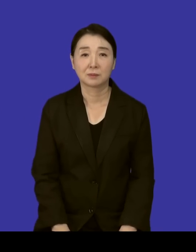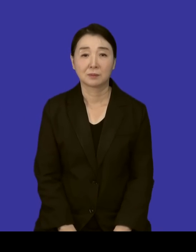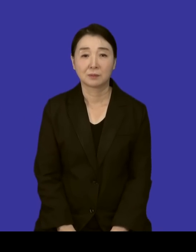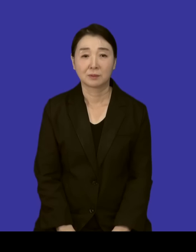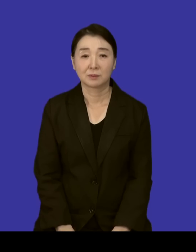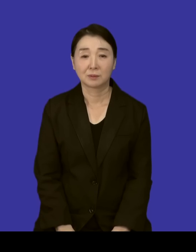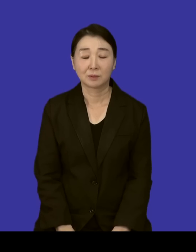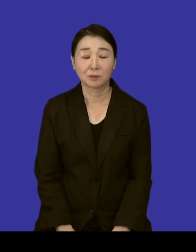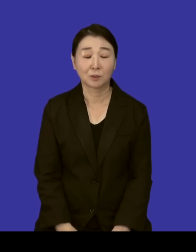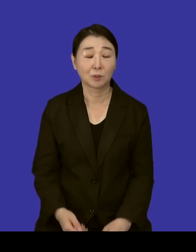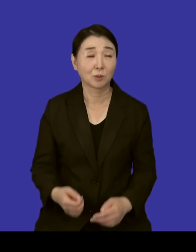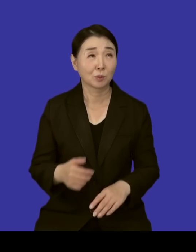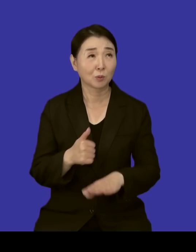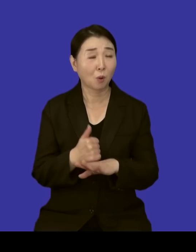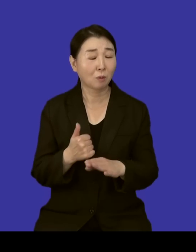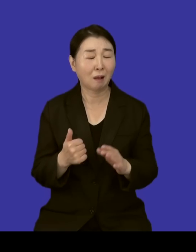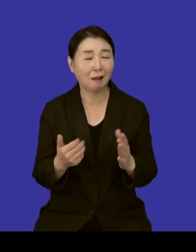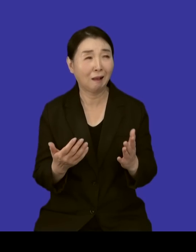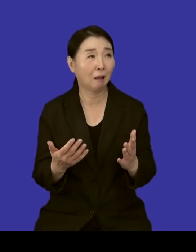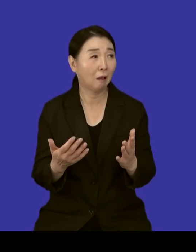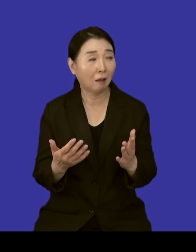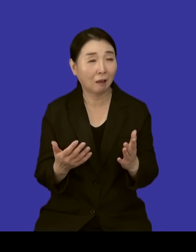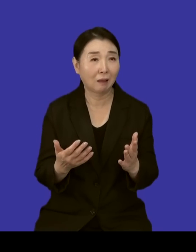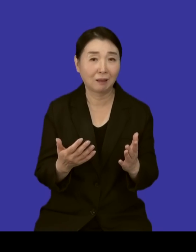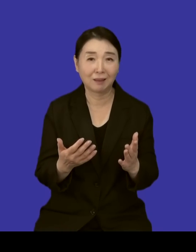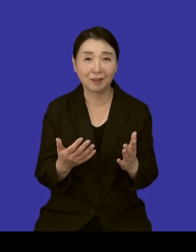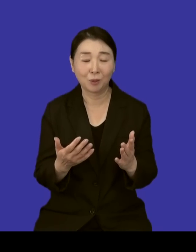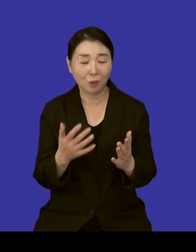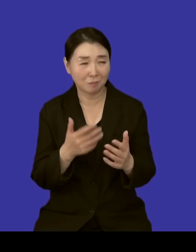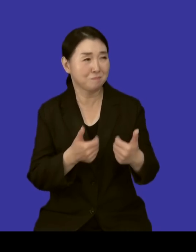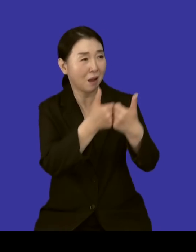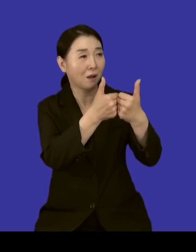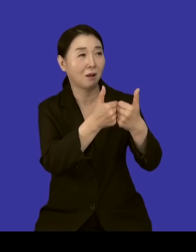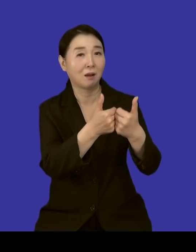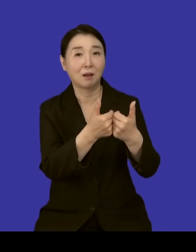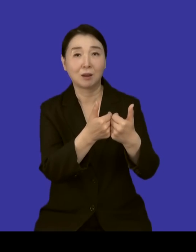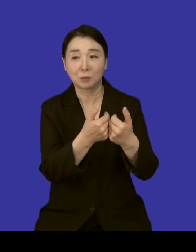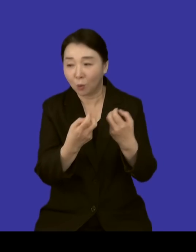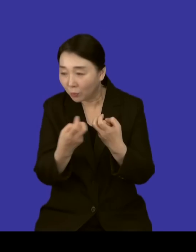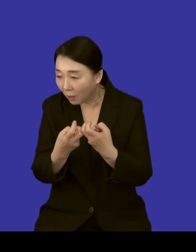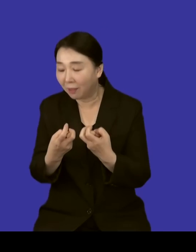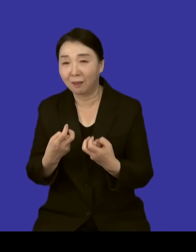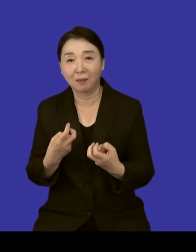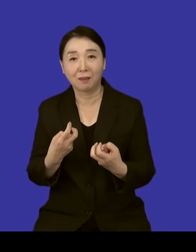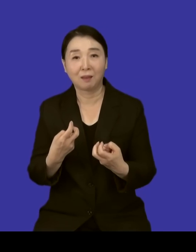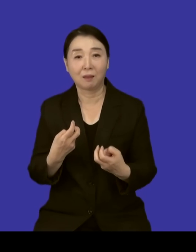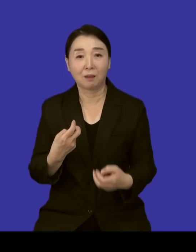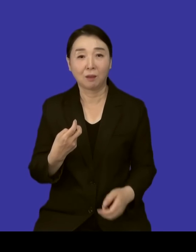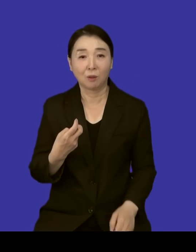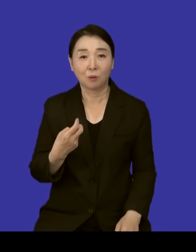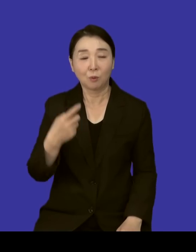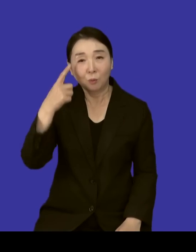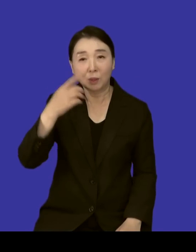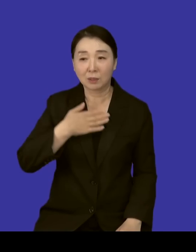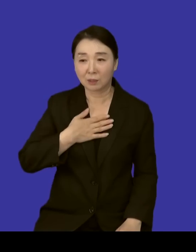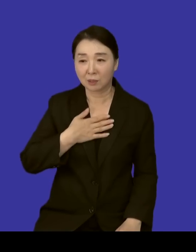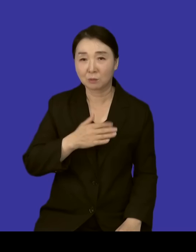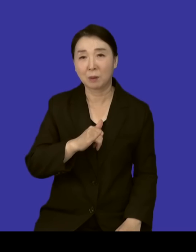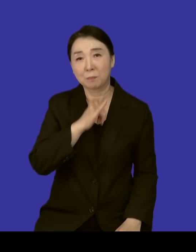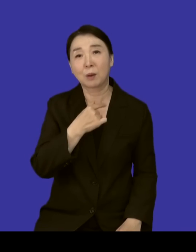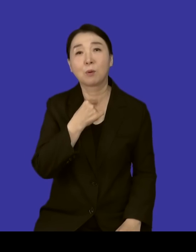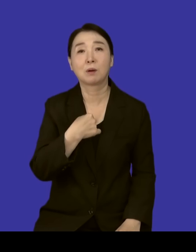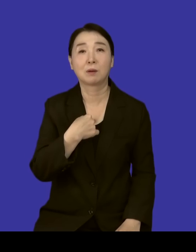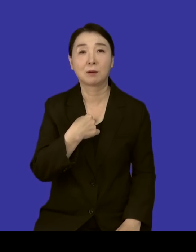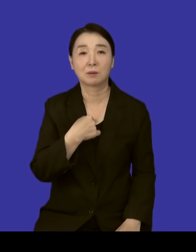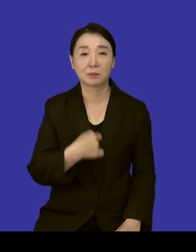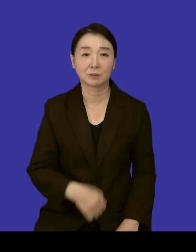저기 수습이 안 되는 거예요. 예. 내가 처음으로 얘기해놓고. 시어머니가 그렇죠, 그렇죠. 대드신 예예예. 그러니까 진짜 이렇게 내가 죽으려고 마음까지 이렇게 먹었으니까.